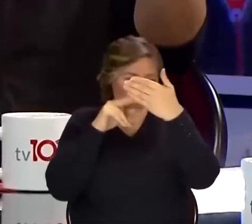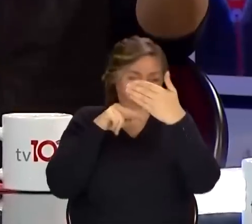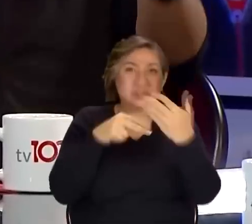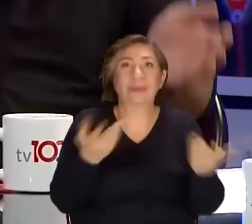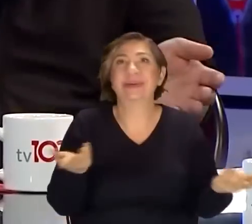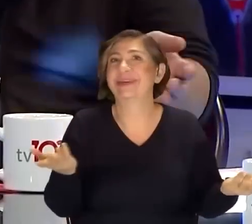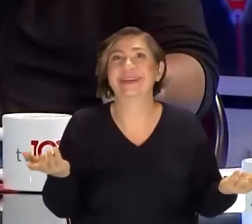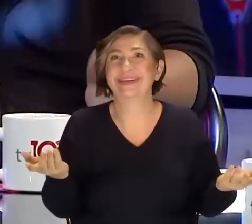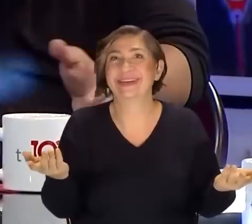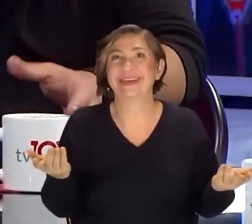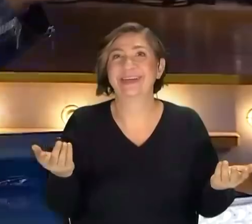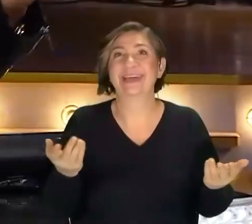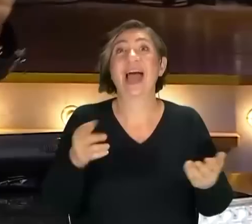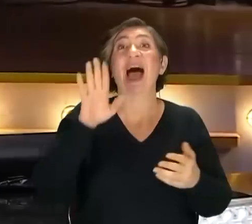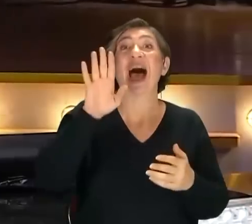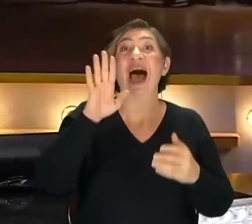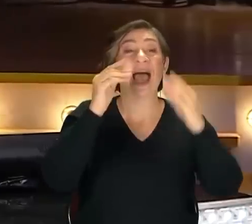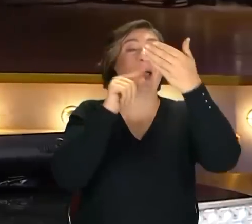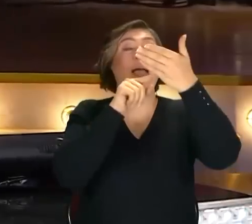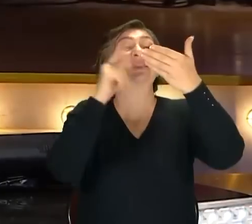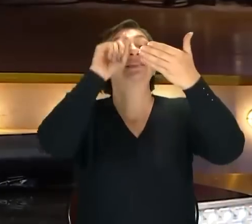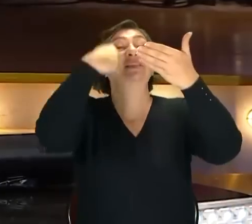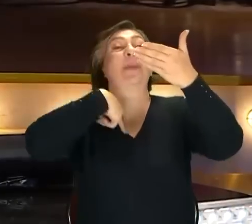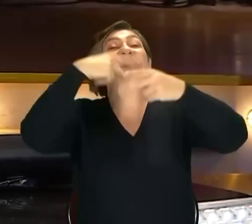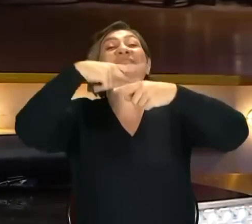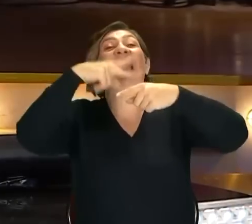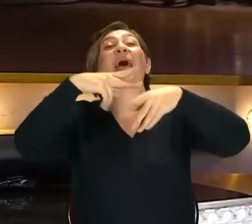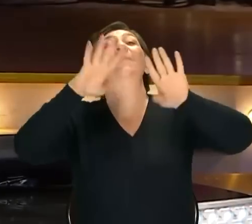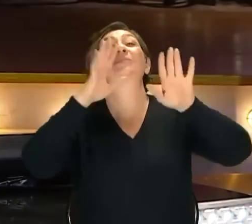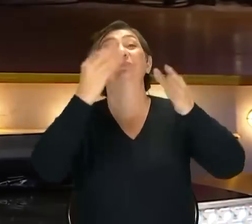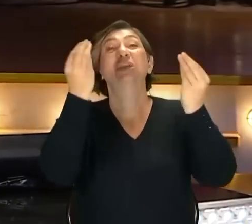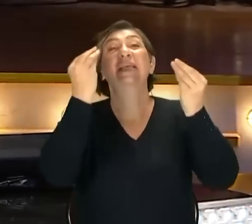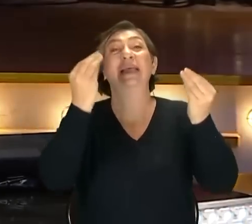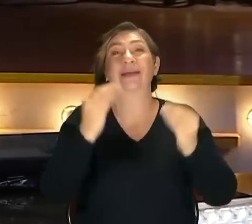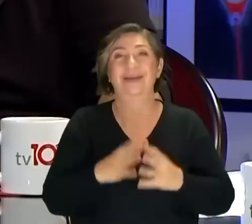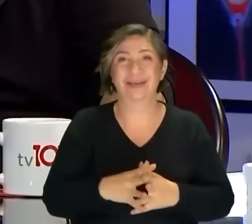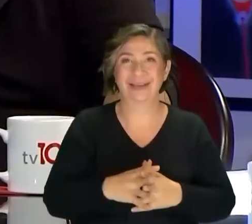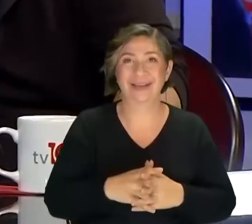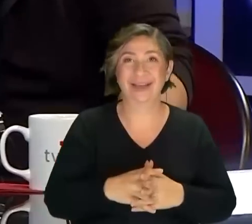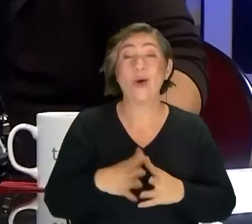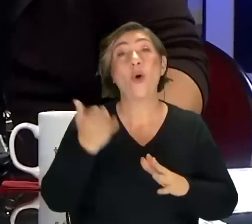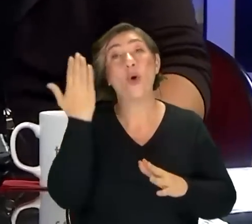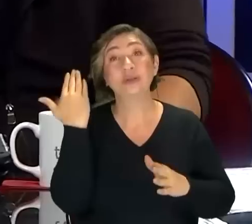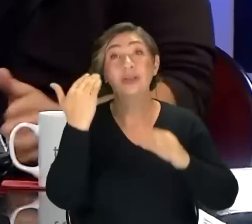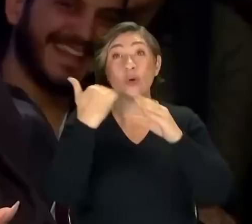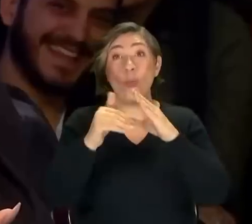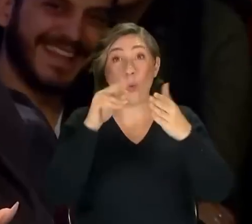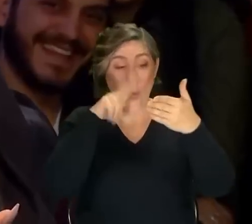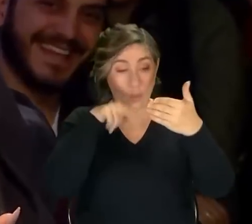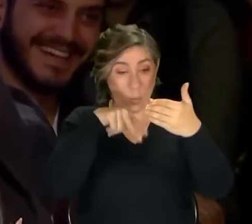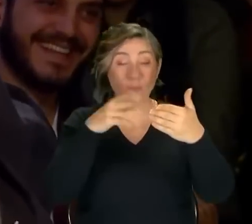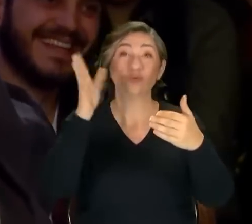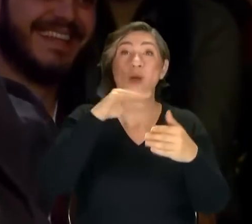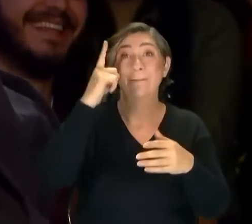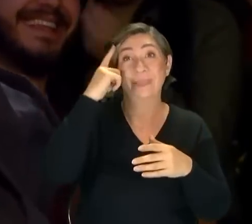Ona şey diyeceğim. Sadece ben zehirlenmemişim. İyi. Öncesinde ne bileyim hani. Ben öncesinde